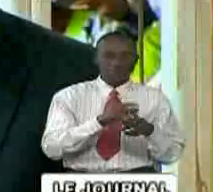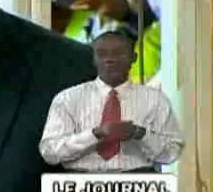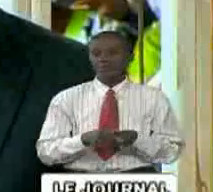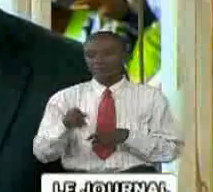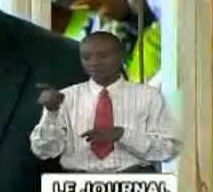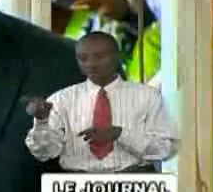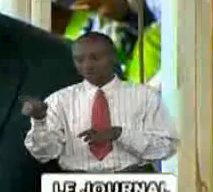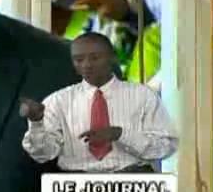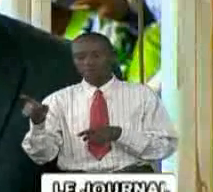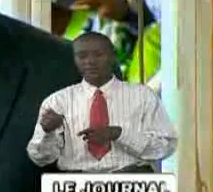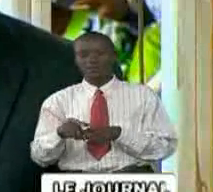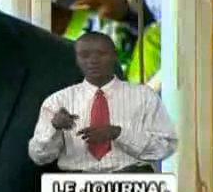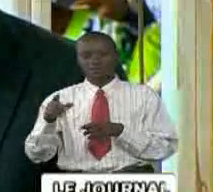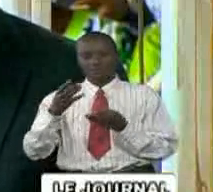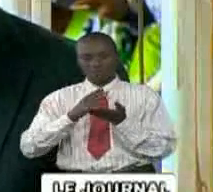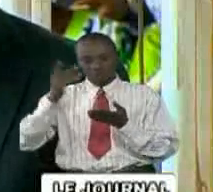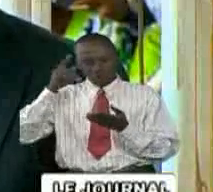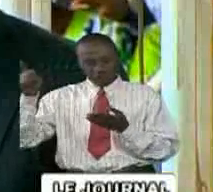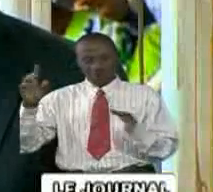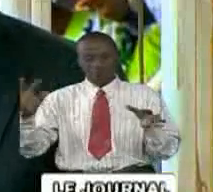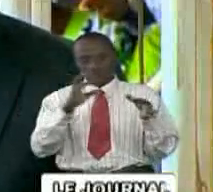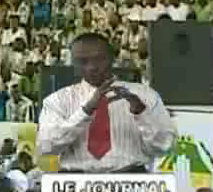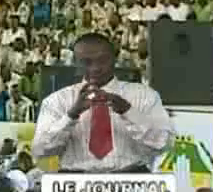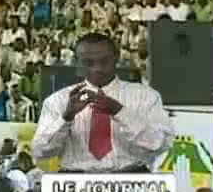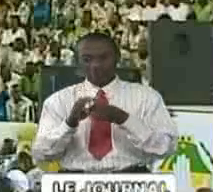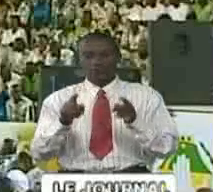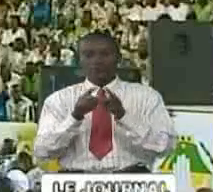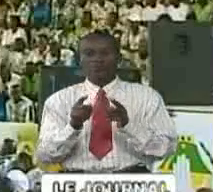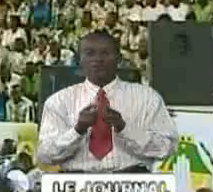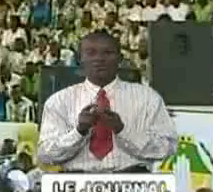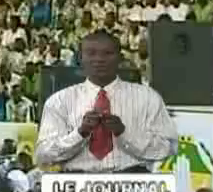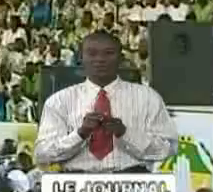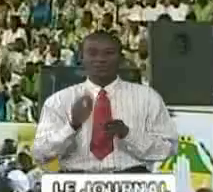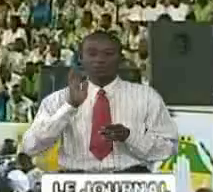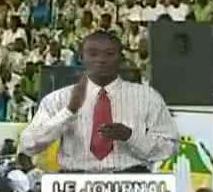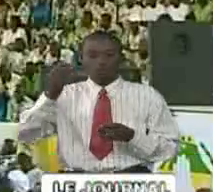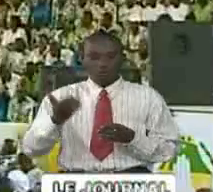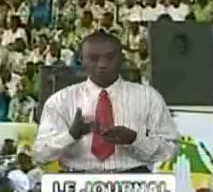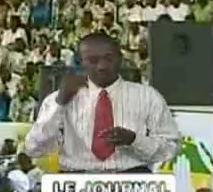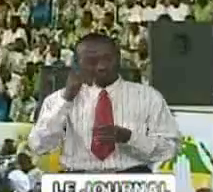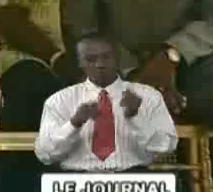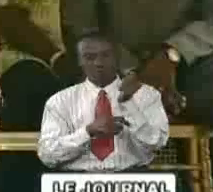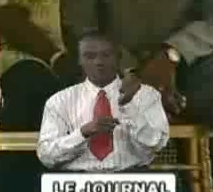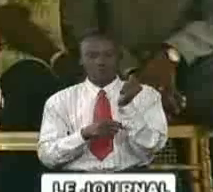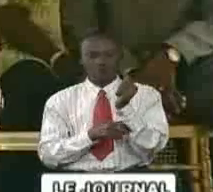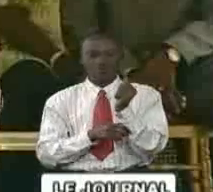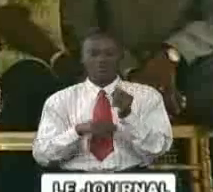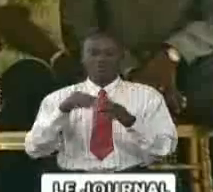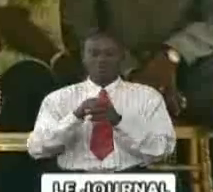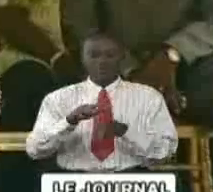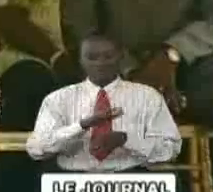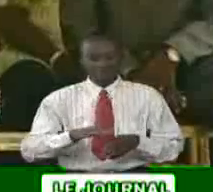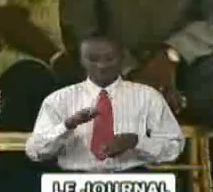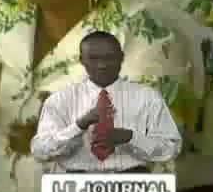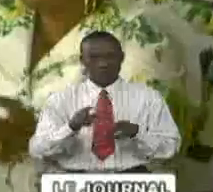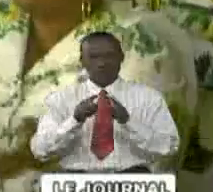partis politiques africains promouvoir les valeurs d'hospitalité et de paix, de crainte de voir la mondialisation avaler